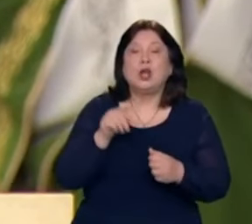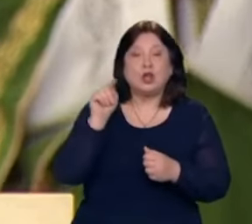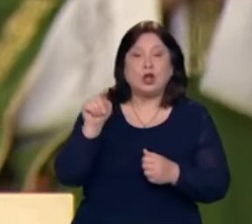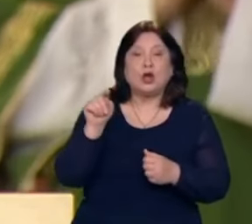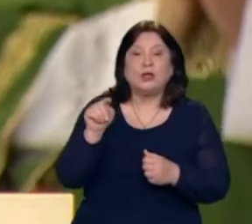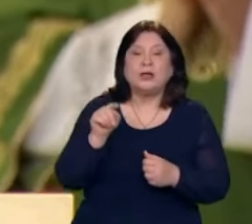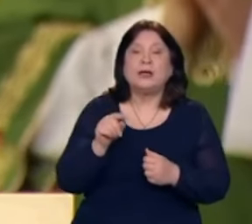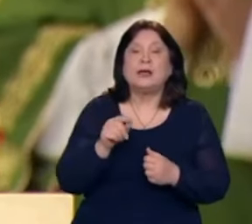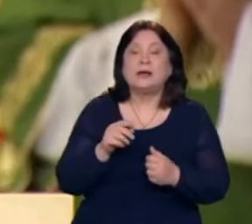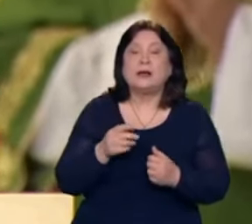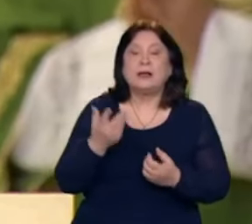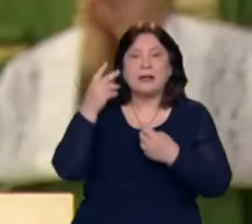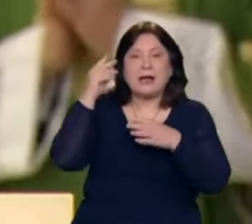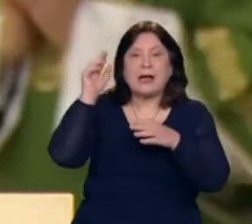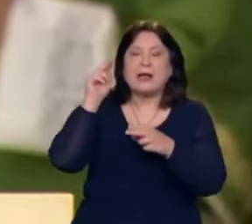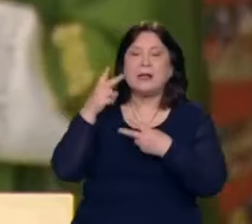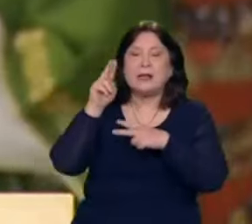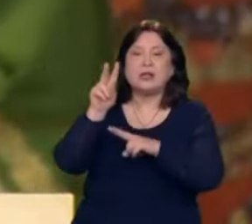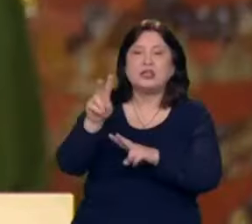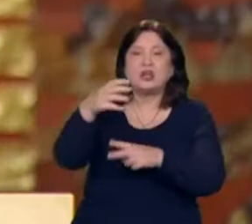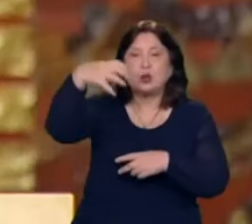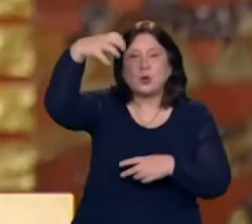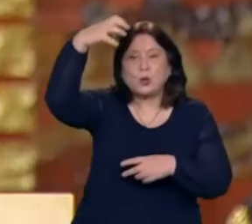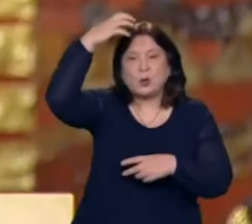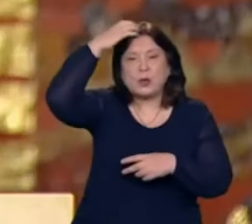nich należy Królestwo